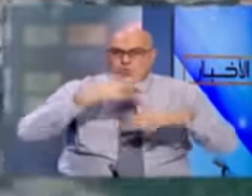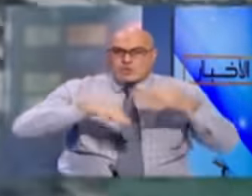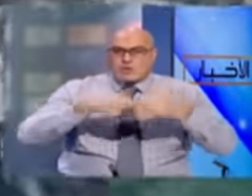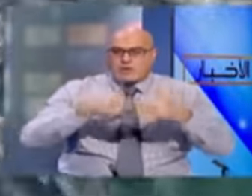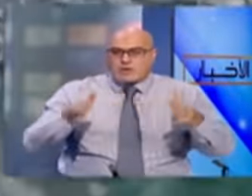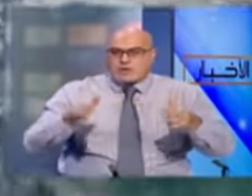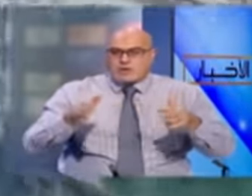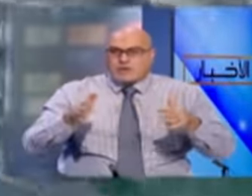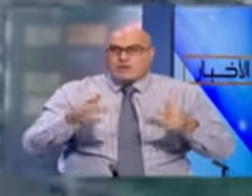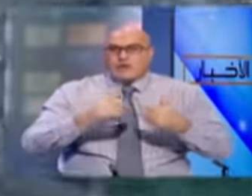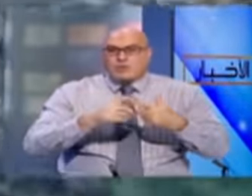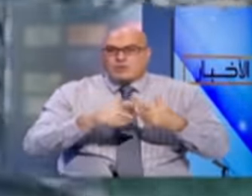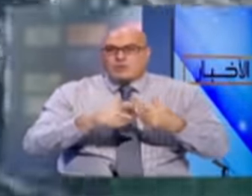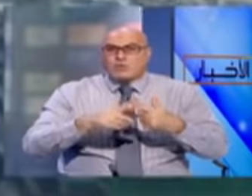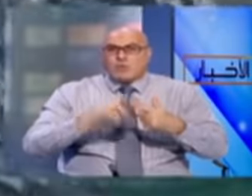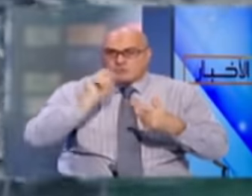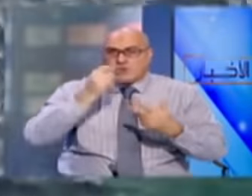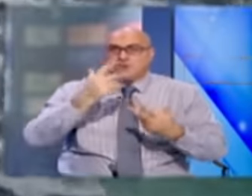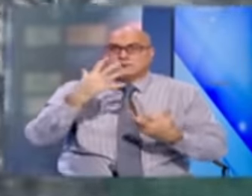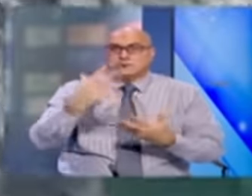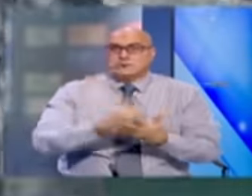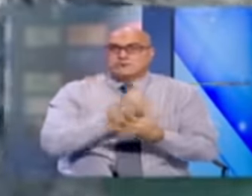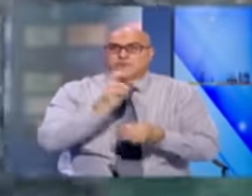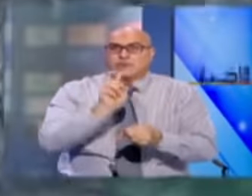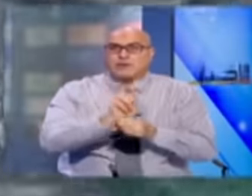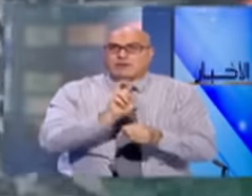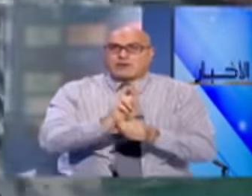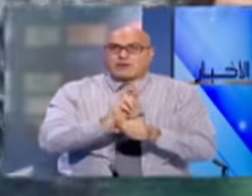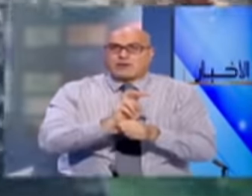البحر، سيما الإنسانية والحفاظ على سلامة